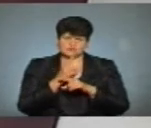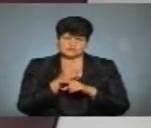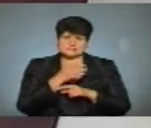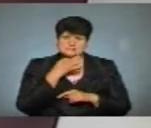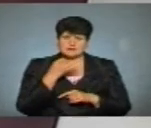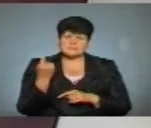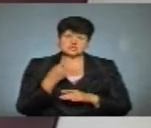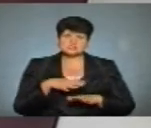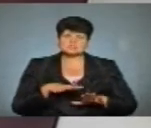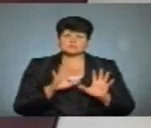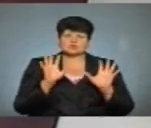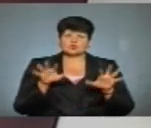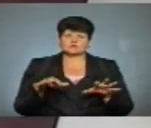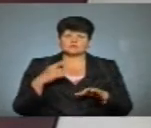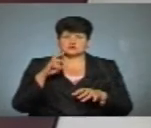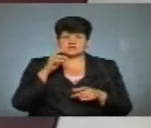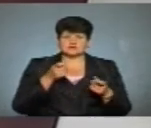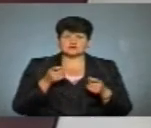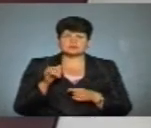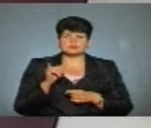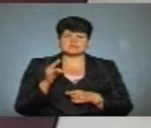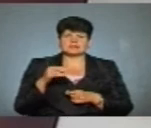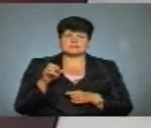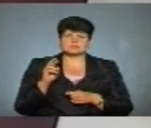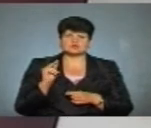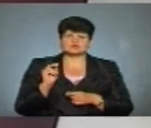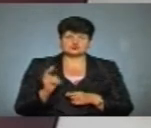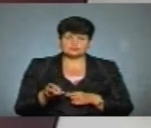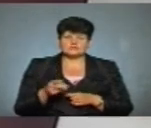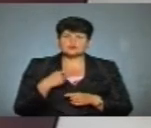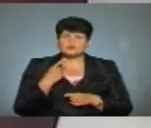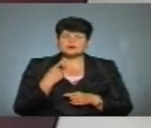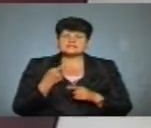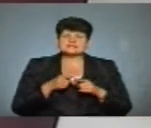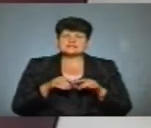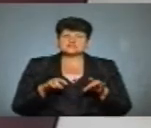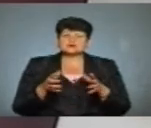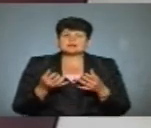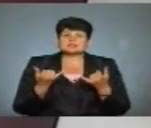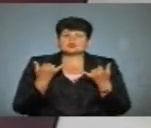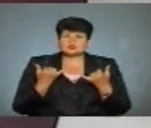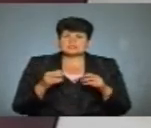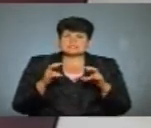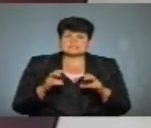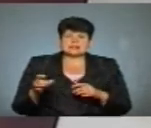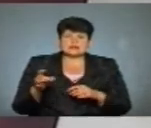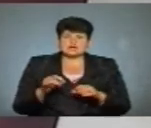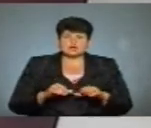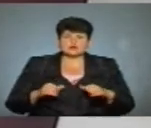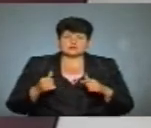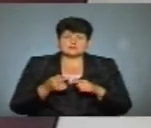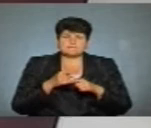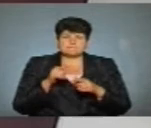повідомив перший заступник голови облдержадміністрації Ігор Дем'янчук. За його словами, таке рішення прийняли сьогодні на засіданні регіональної комісії з